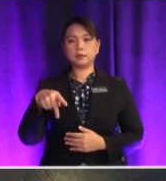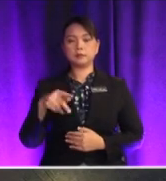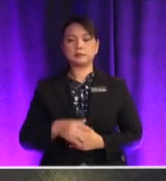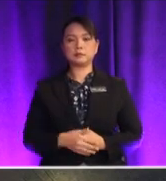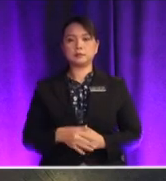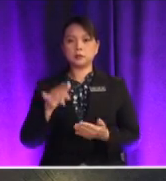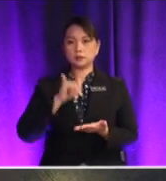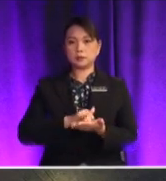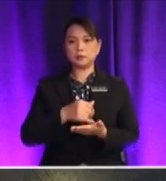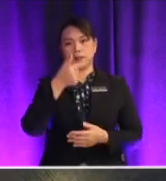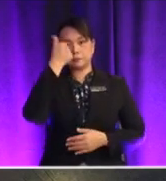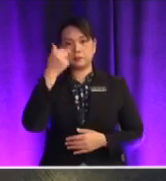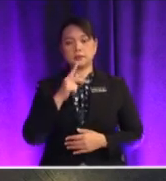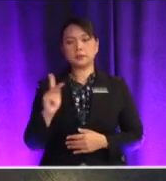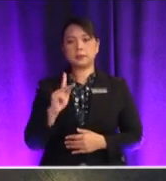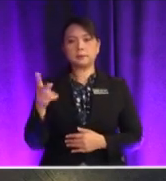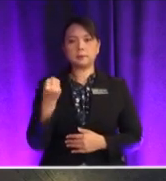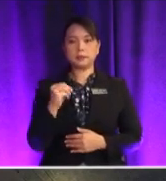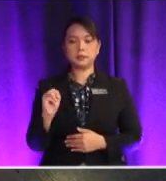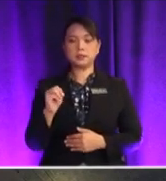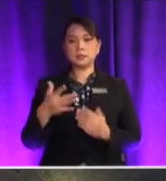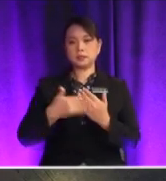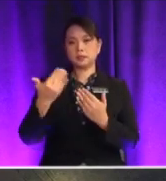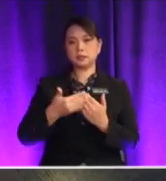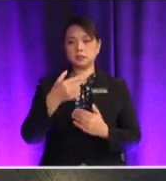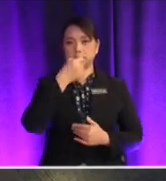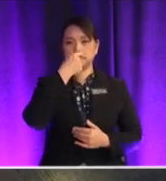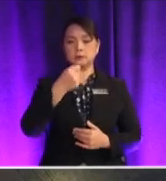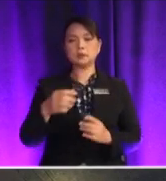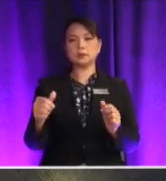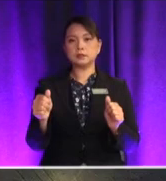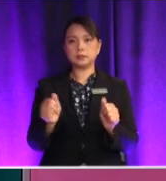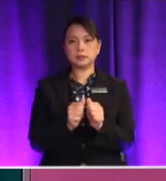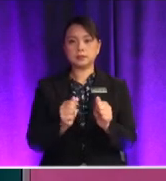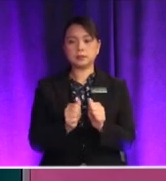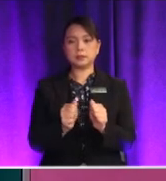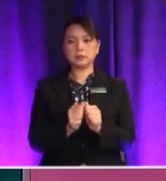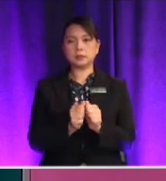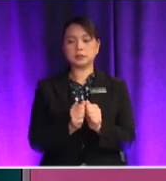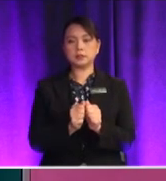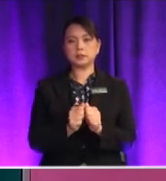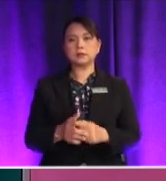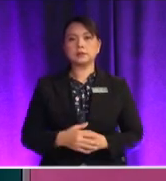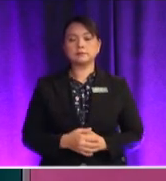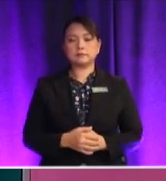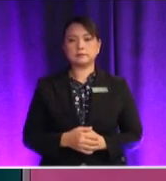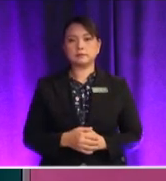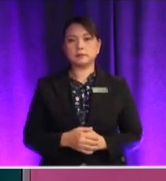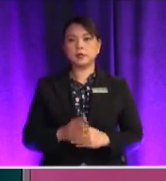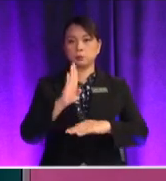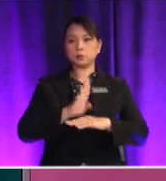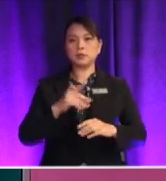Itulah yang menyebabkan mereka mudah sangat terpengaruh dengan budaya luar. Kerana apa? Tarian itu lebih bagi mereka lebih happening ataupun